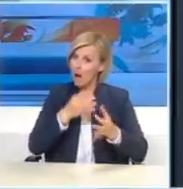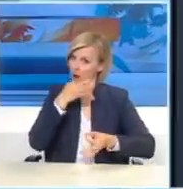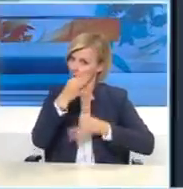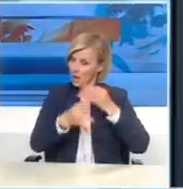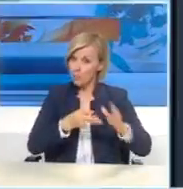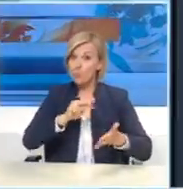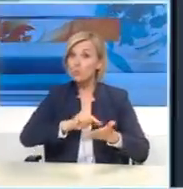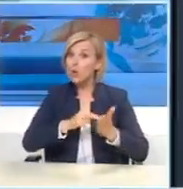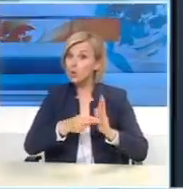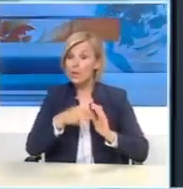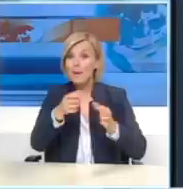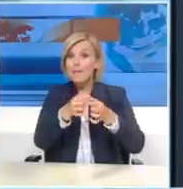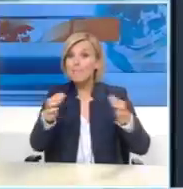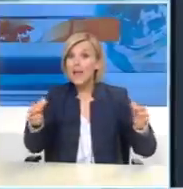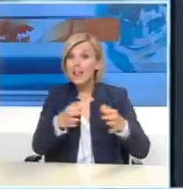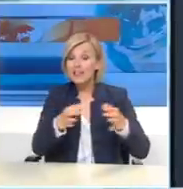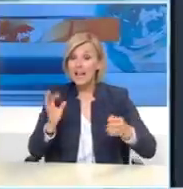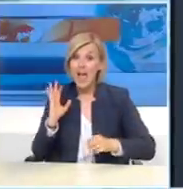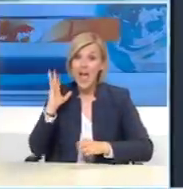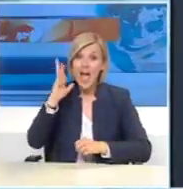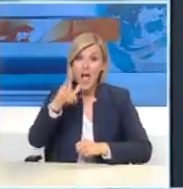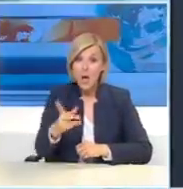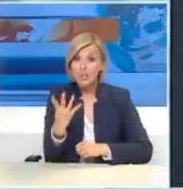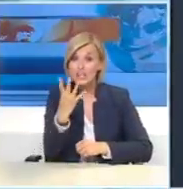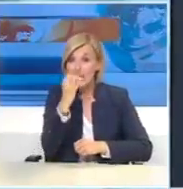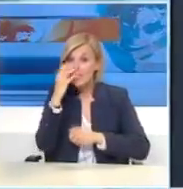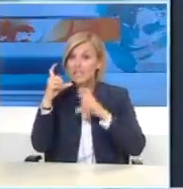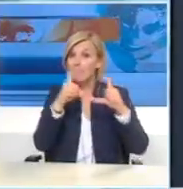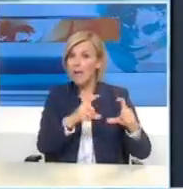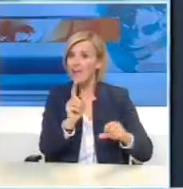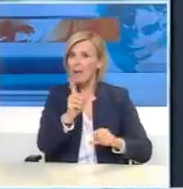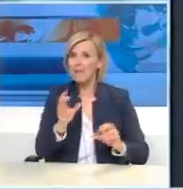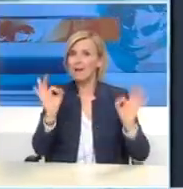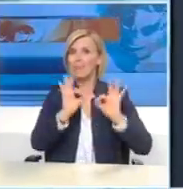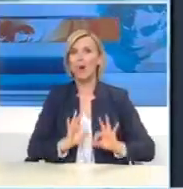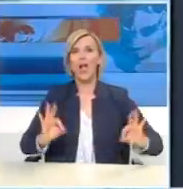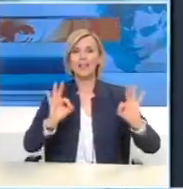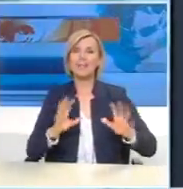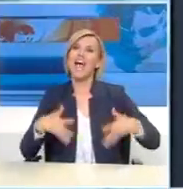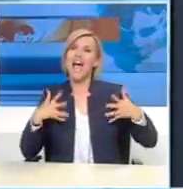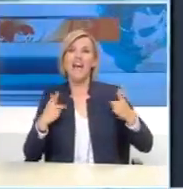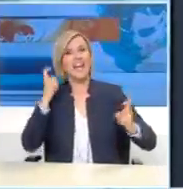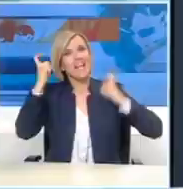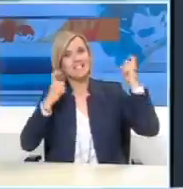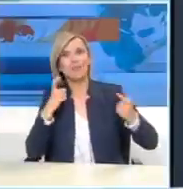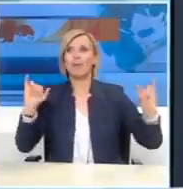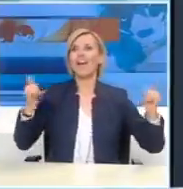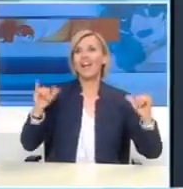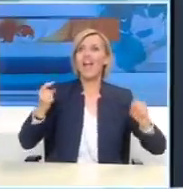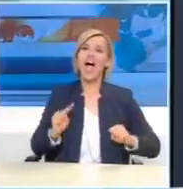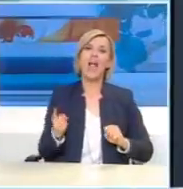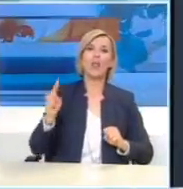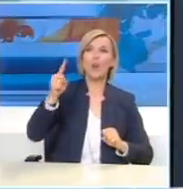θα ισχύουν στο ακέραιο, ως τις 4 Μαΐου. Και το λέω ώστε να μην ετοιμάζονται και να μην κάνει κανείς σκέψη για εκδρομές στην